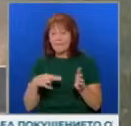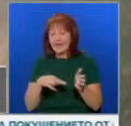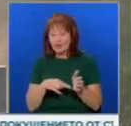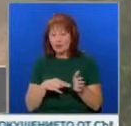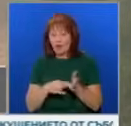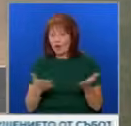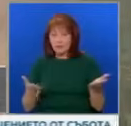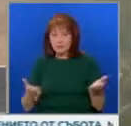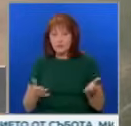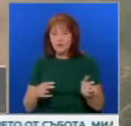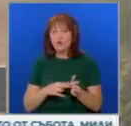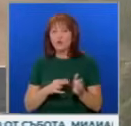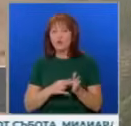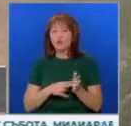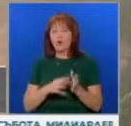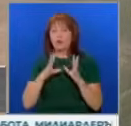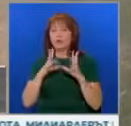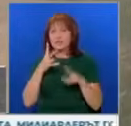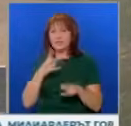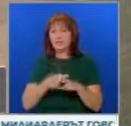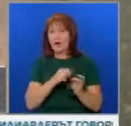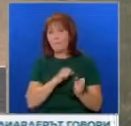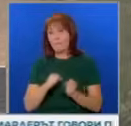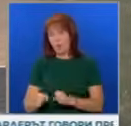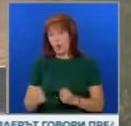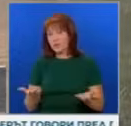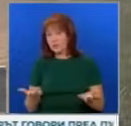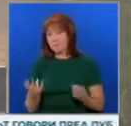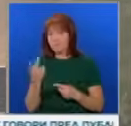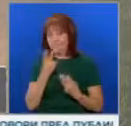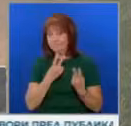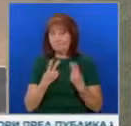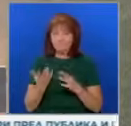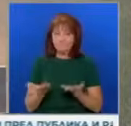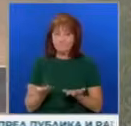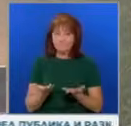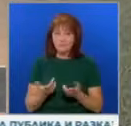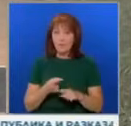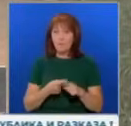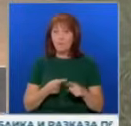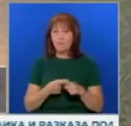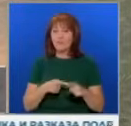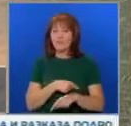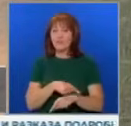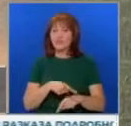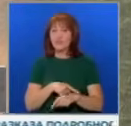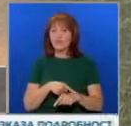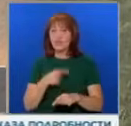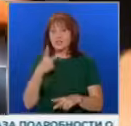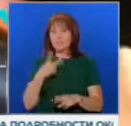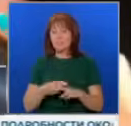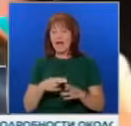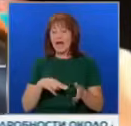ли спрядния ден? Не, тока спря по-късно, господин кмет. А пожара е бил спрядния ден. Тока спря половин час след като влезе огън в